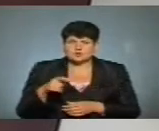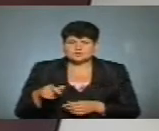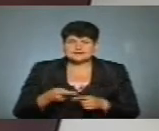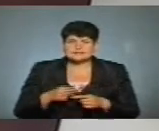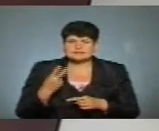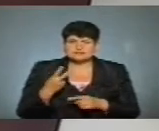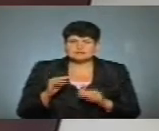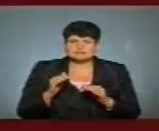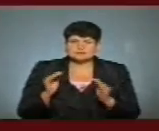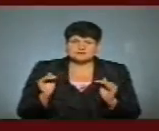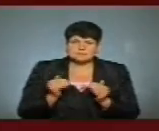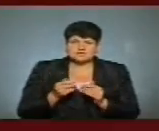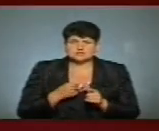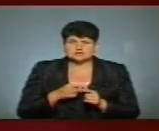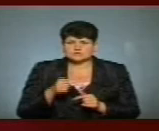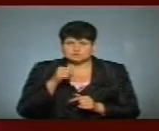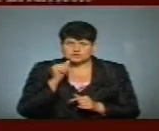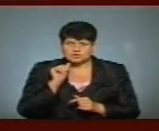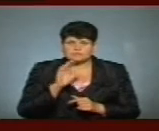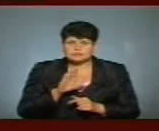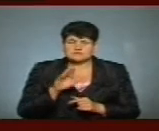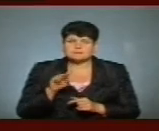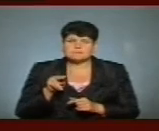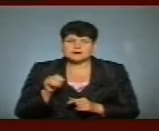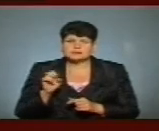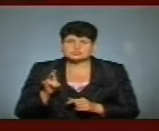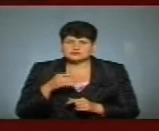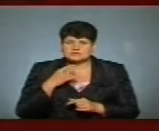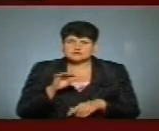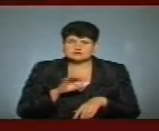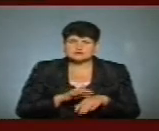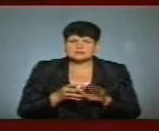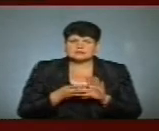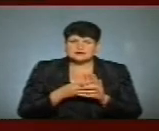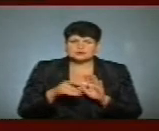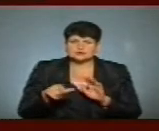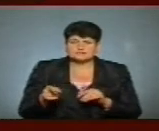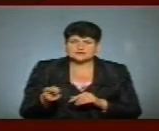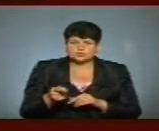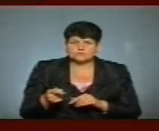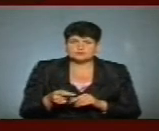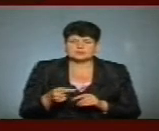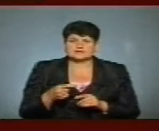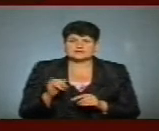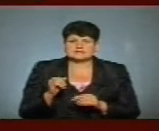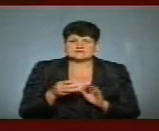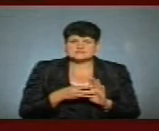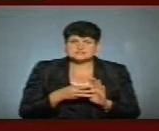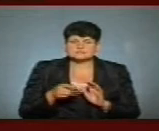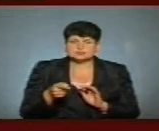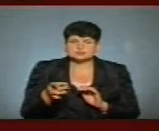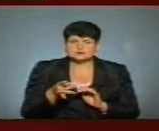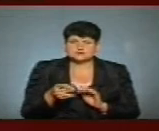на 2 випадки менше, ніж вчора. Володимир Паничев каже, захворіли 9 людей у Тернополі і 8 у Тернопільському